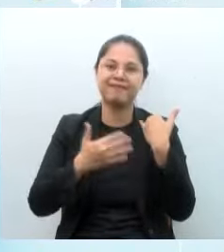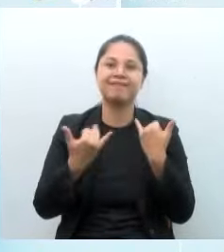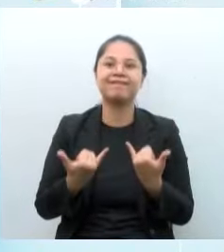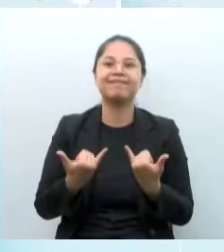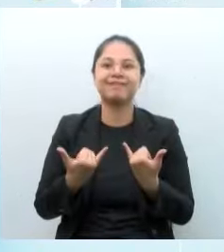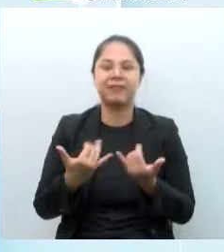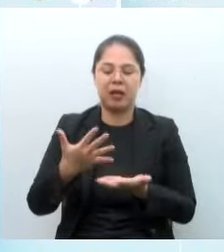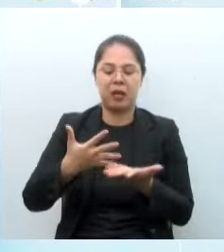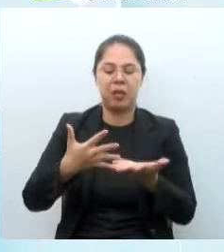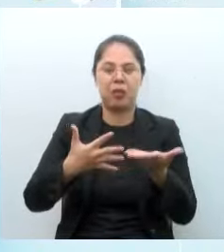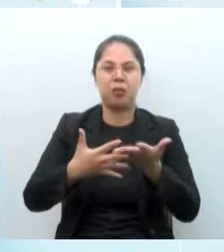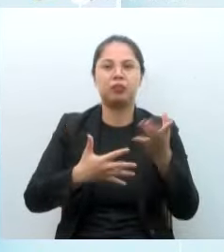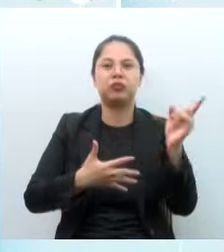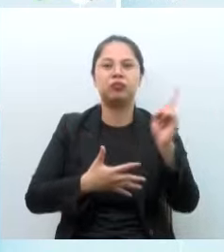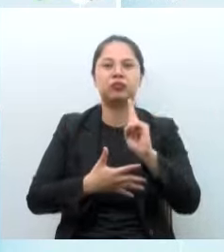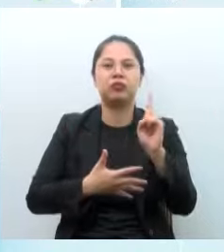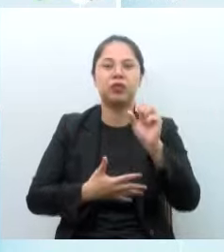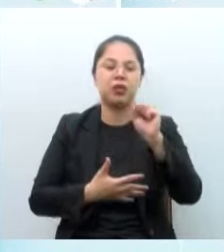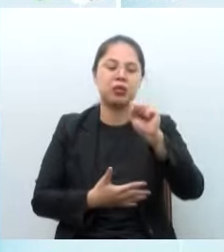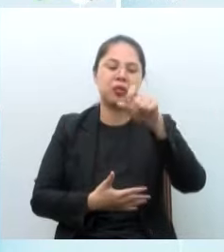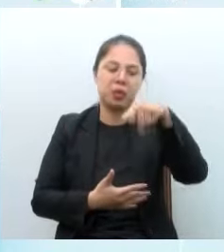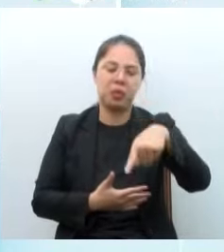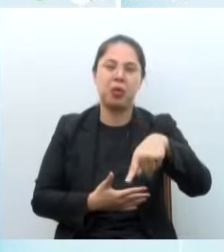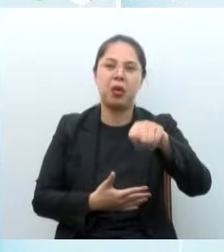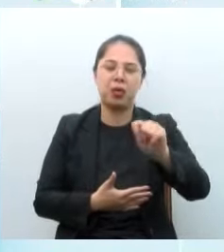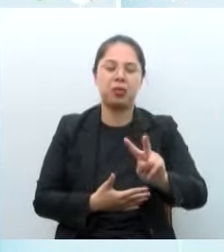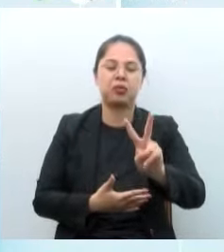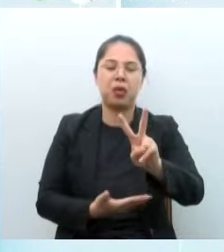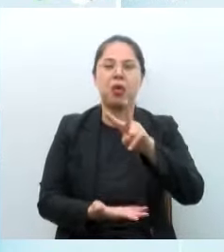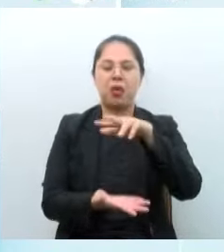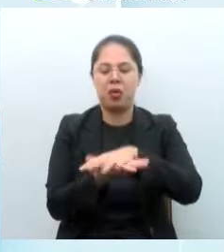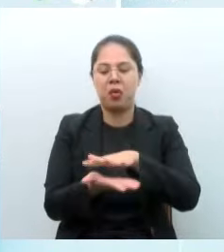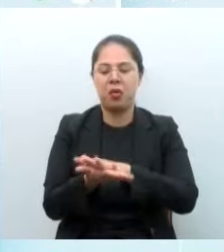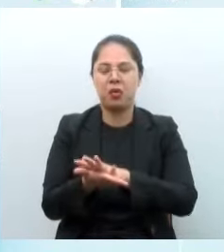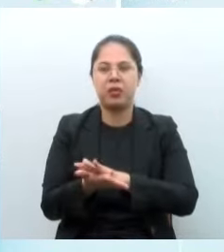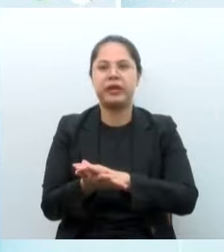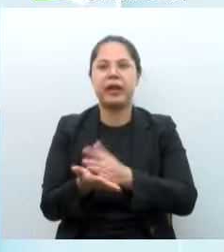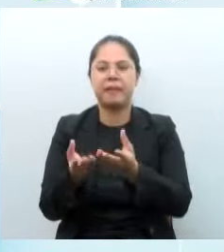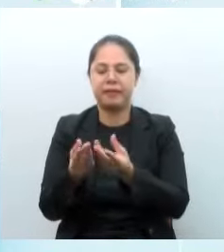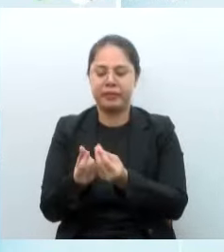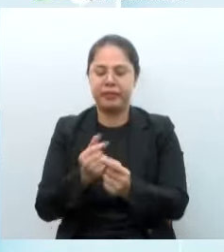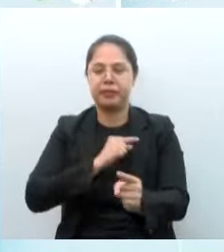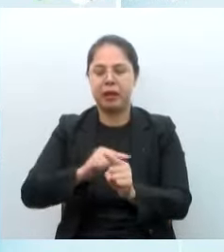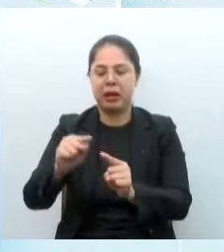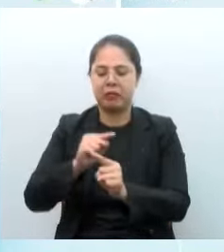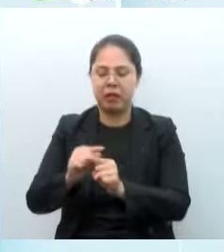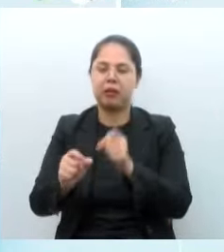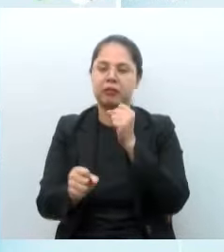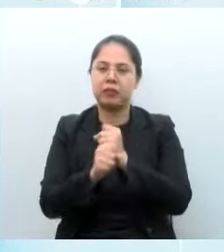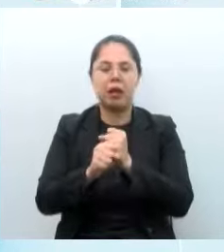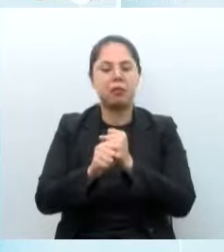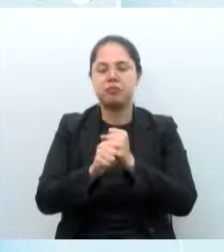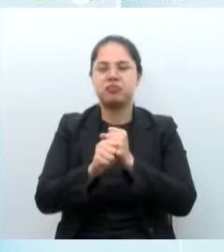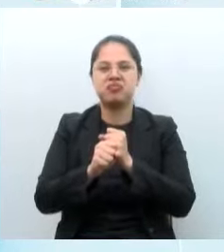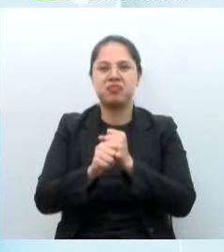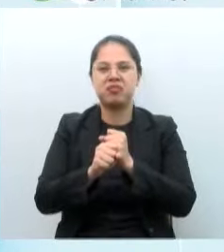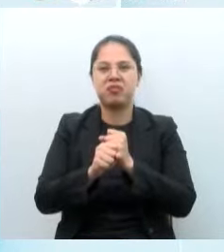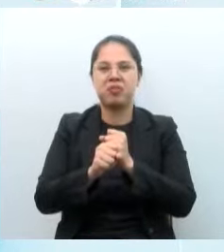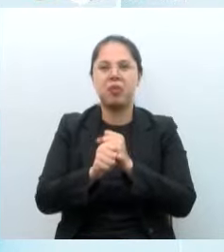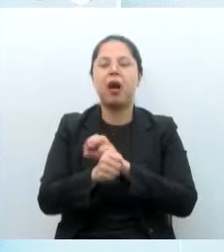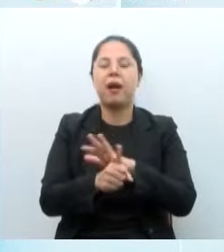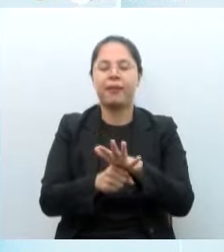ดทั้งสามระดับทั้งสพท.ทั้งเขตทั้งโรงเรียนนะครับซึ่งสามแนวทางนี้ทางสำนักงานคณ